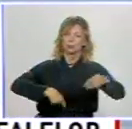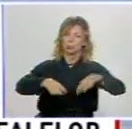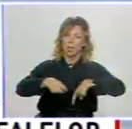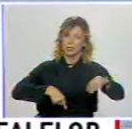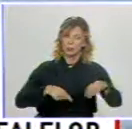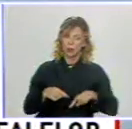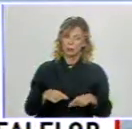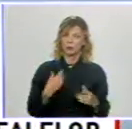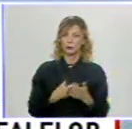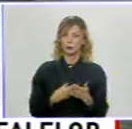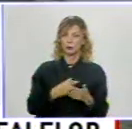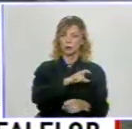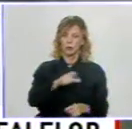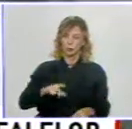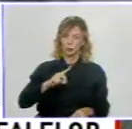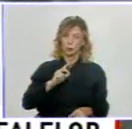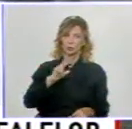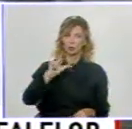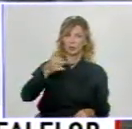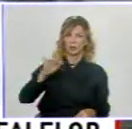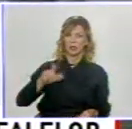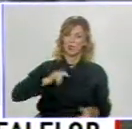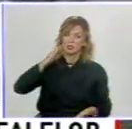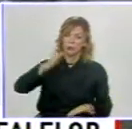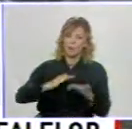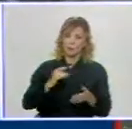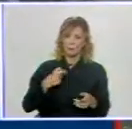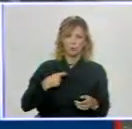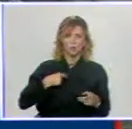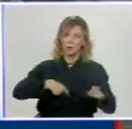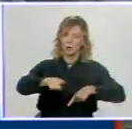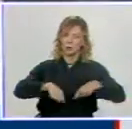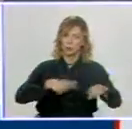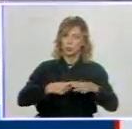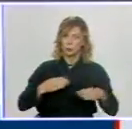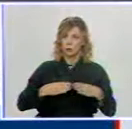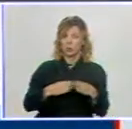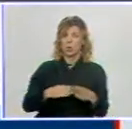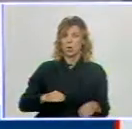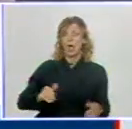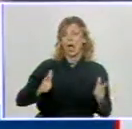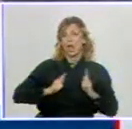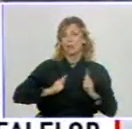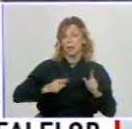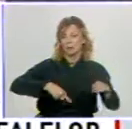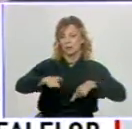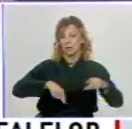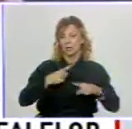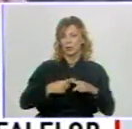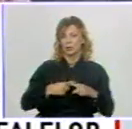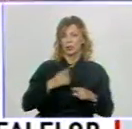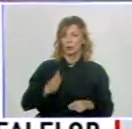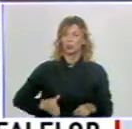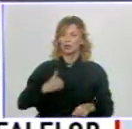în acestea peste 600.000 de tone de cereale. În aceste condiții rămâne doar varianta transportului feroviar, însă este mult mai scumpă.